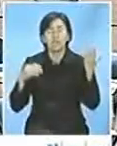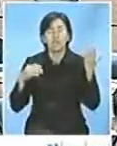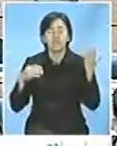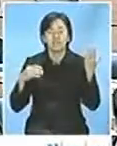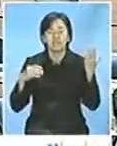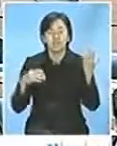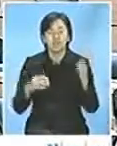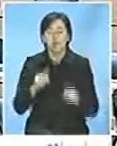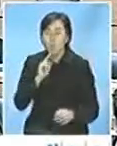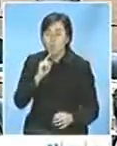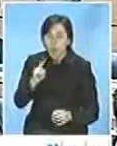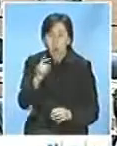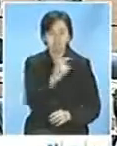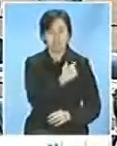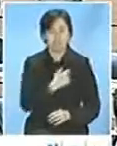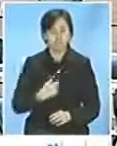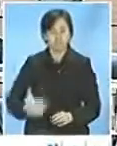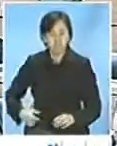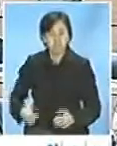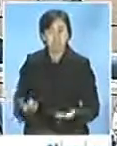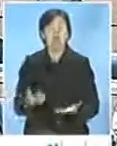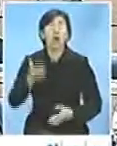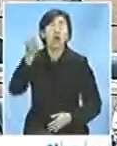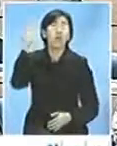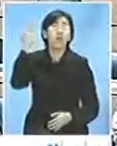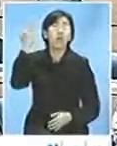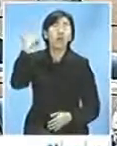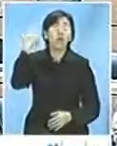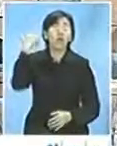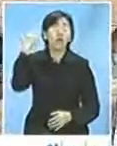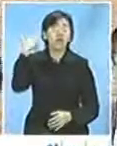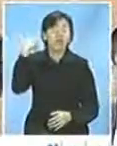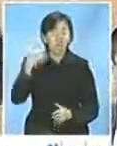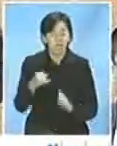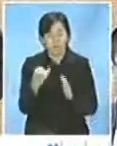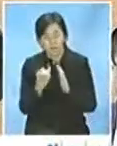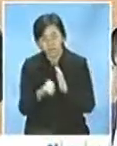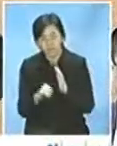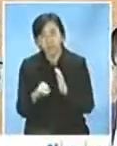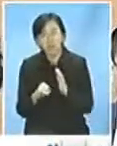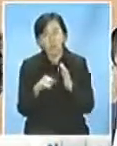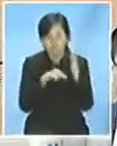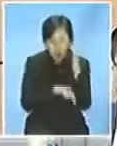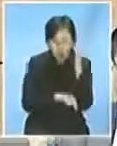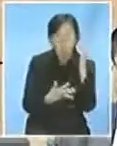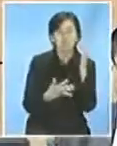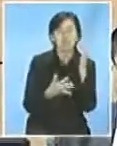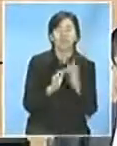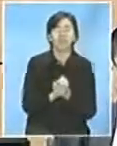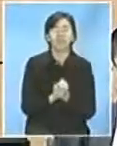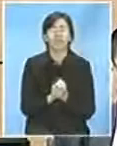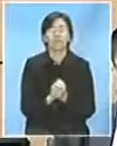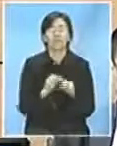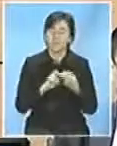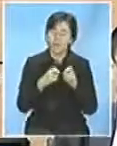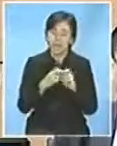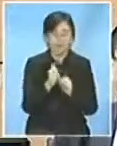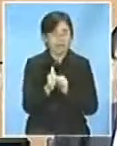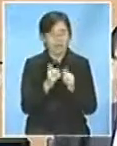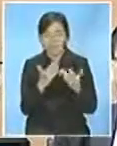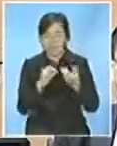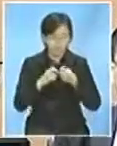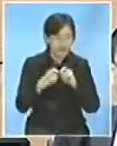บินพระดมเดชานุภาพและบังเอิญสมัยนั้นมันยังไม่มีคดีทุจริตมันยังไม่มีระบบที่กำลังแข่งขันกันอยู่ในปั